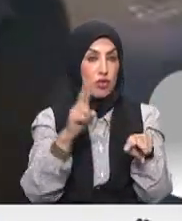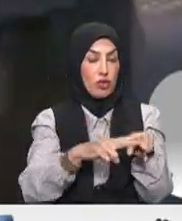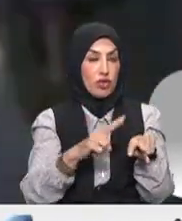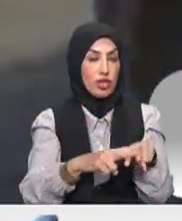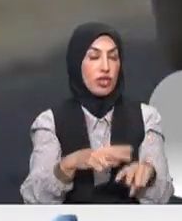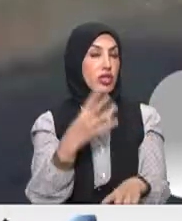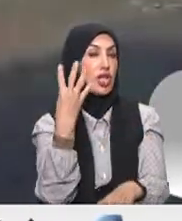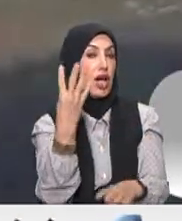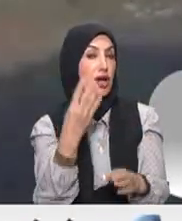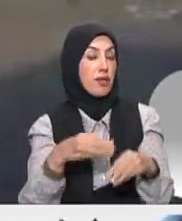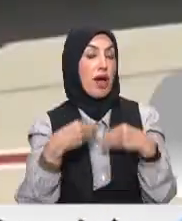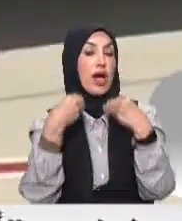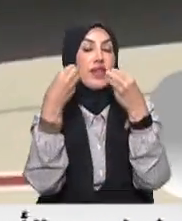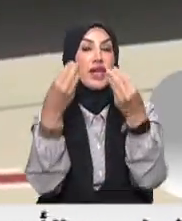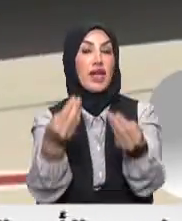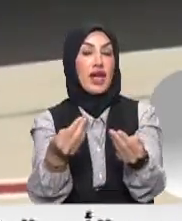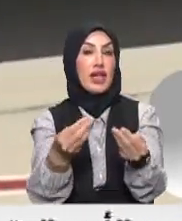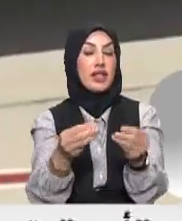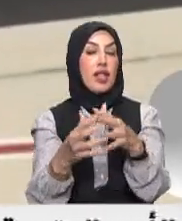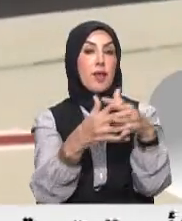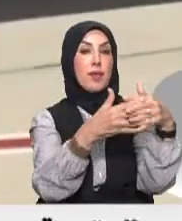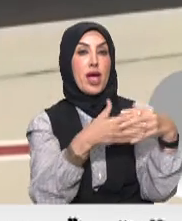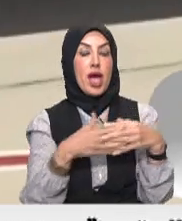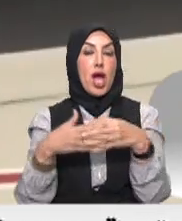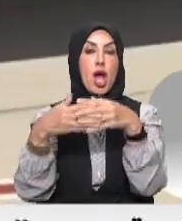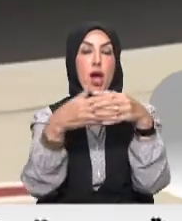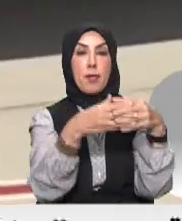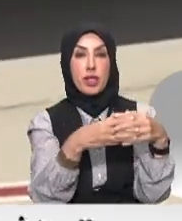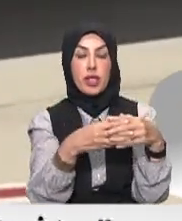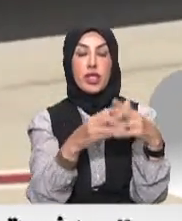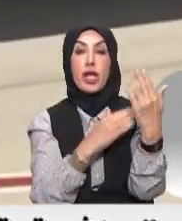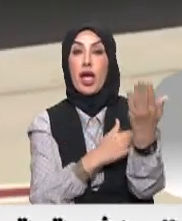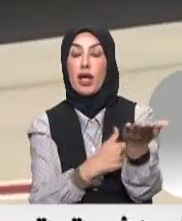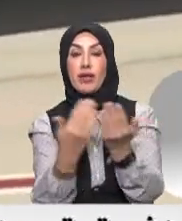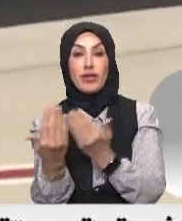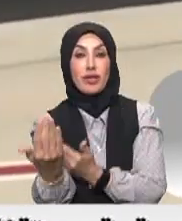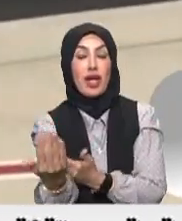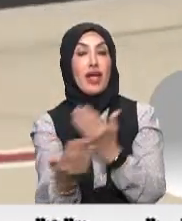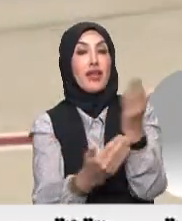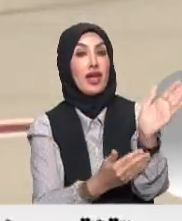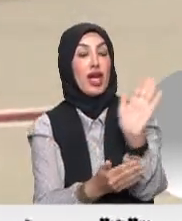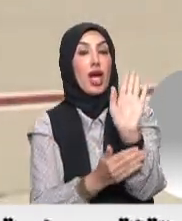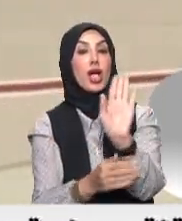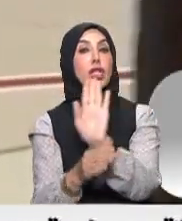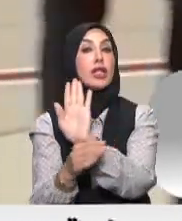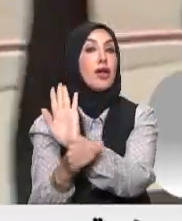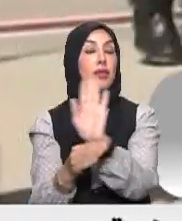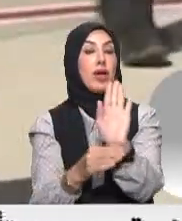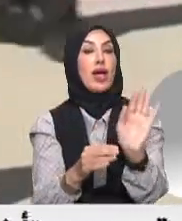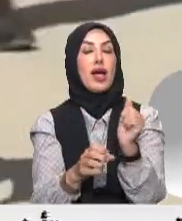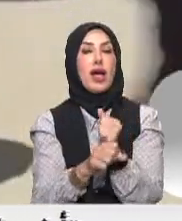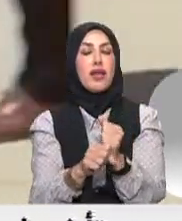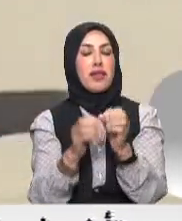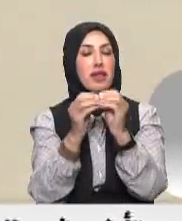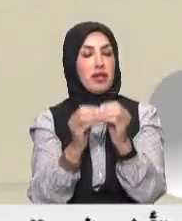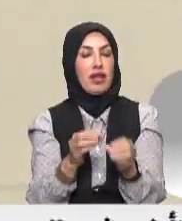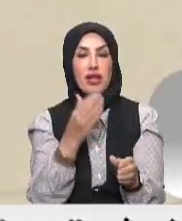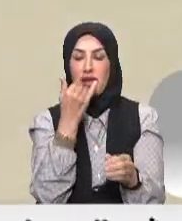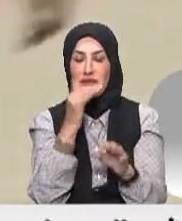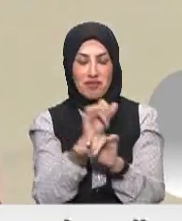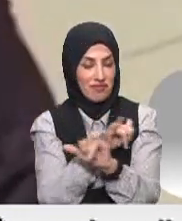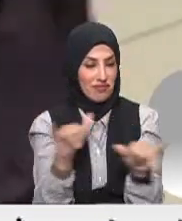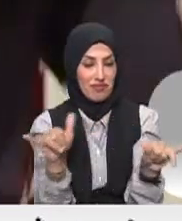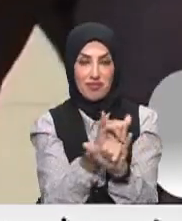قدم الامريكيون عروضا واربع مرات قبلتها المقاومه الفلسطينيه واربع مرات خربها نتنياهو